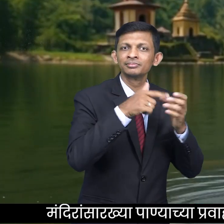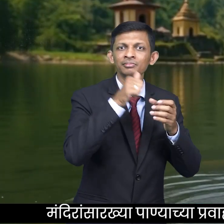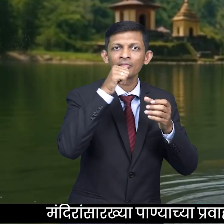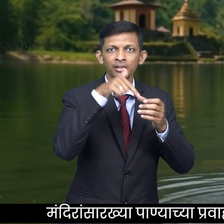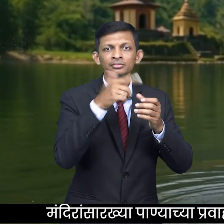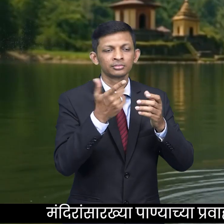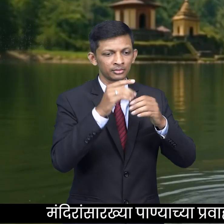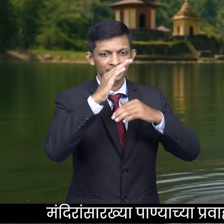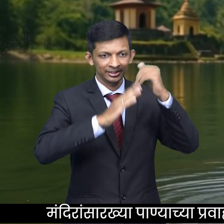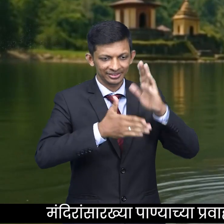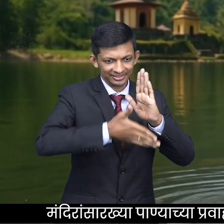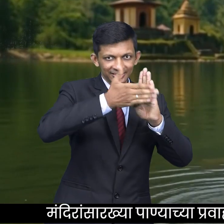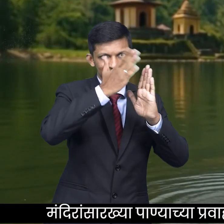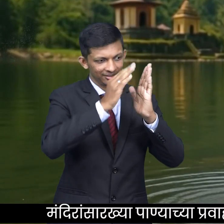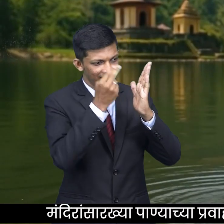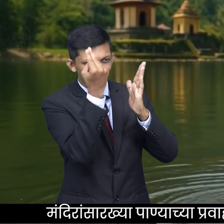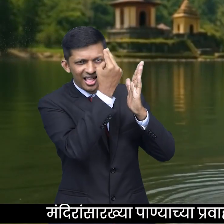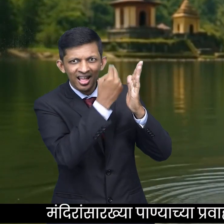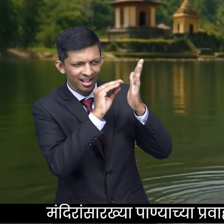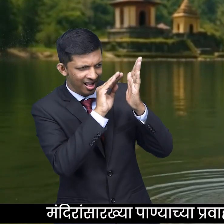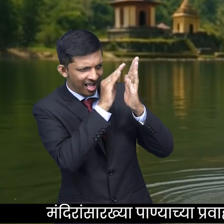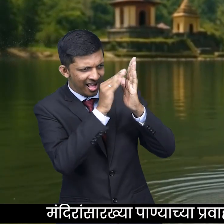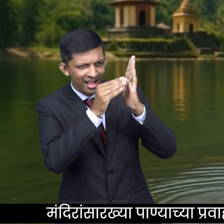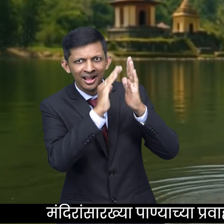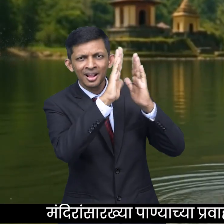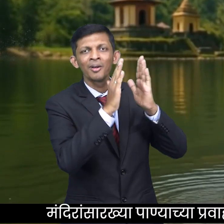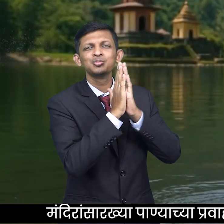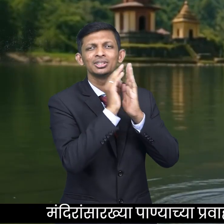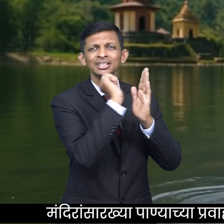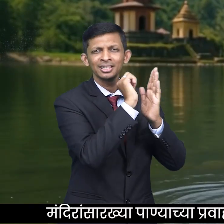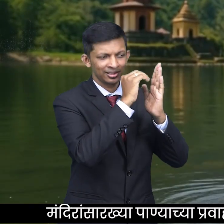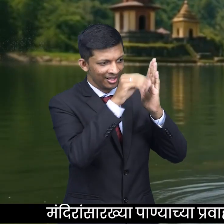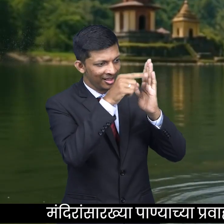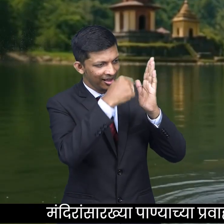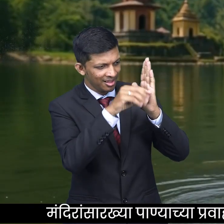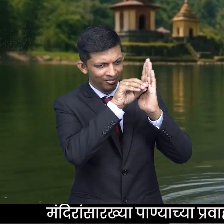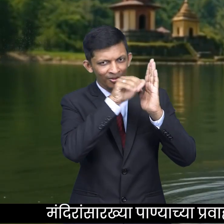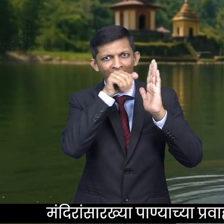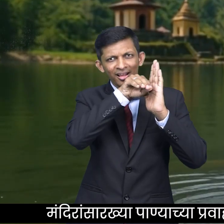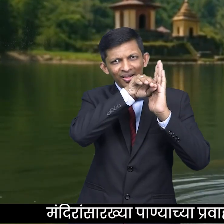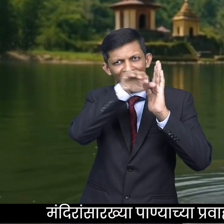मंदिरांसारख्या पाण्याच्या प्रवाहाच्या ठिकाणीही अनेक दगडी कोरीव काम केले आहे.